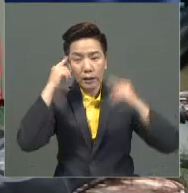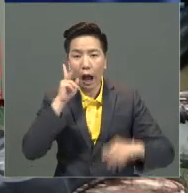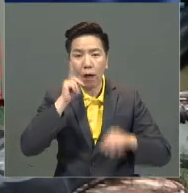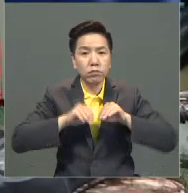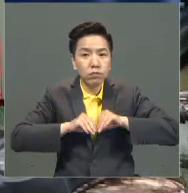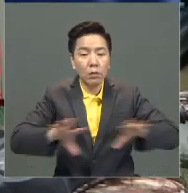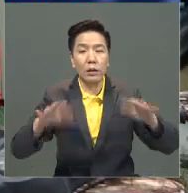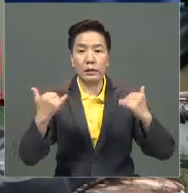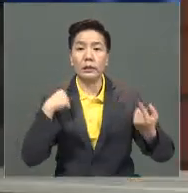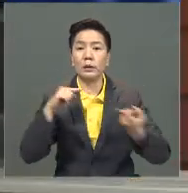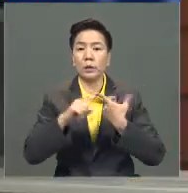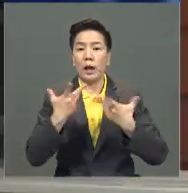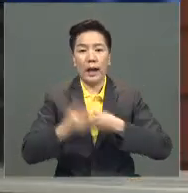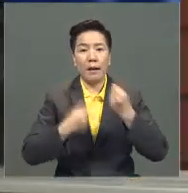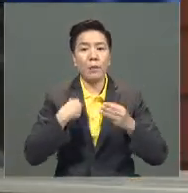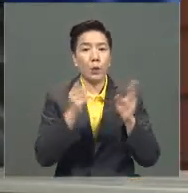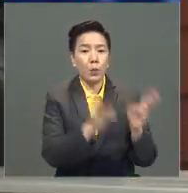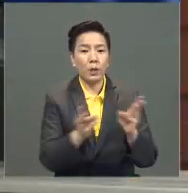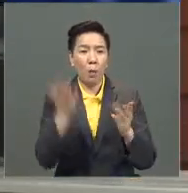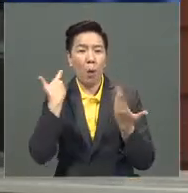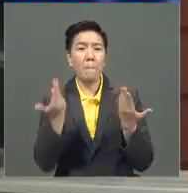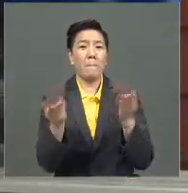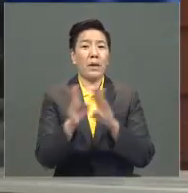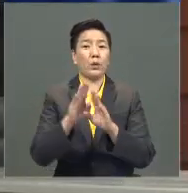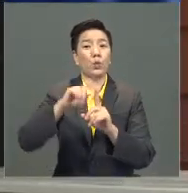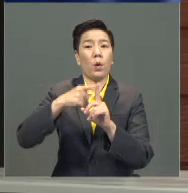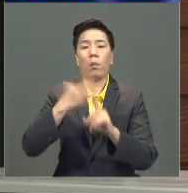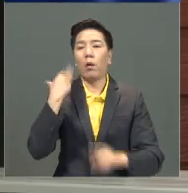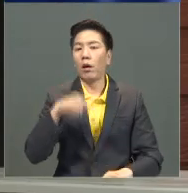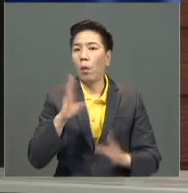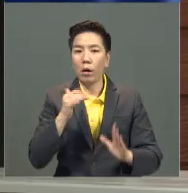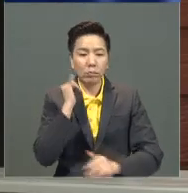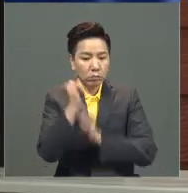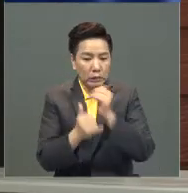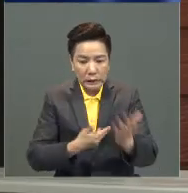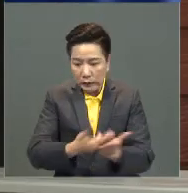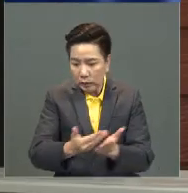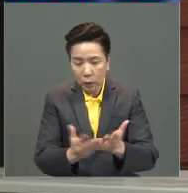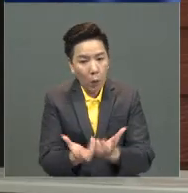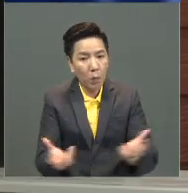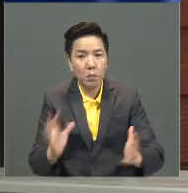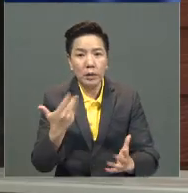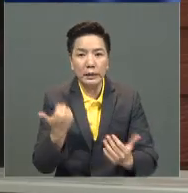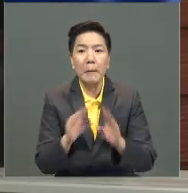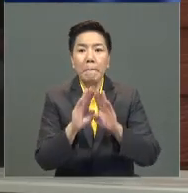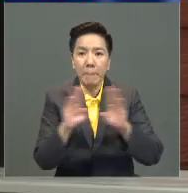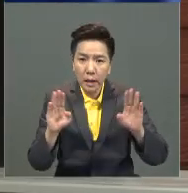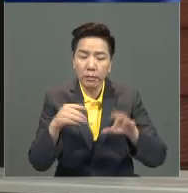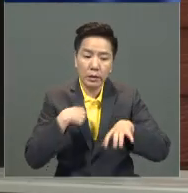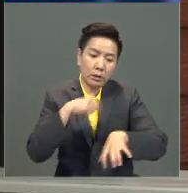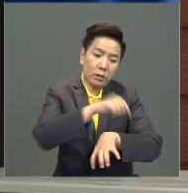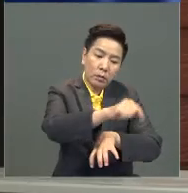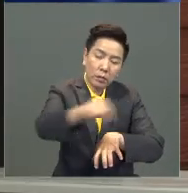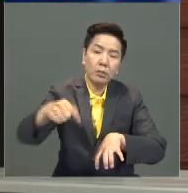ข่าวออกไปยิ่งช่วงที่ทางห้างมีมาตรการปิดชั่วคราวไปเมื่อวานนี้ก็ทำให้ไม่มีลูกค้าเลยนะครับแต่ก็ยังต้องเปิดร้านร